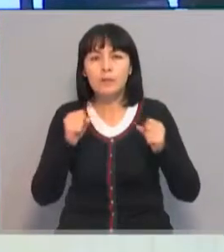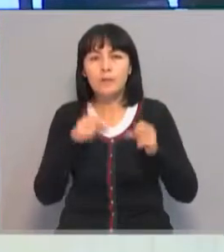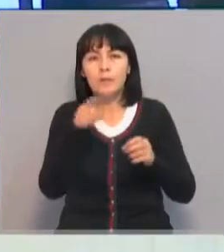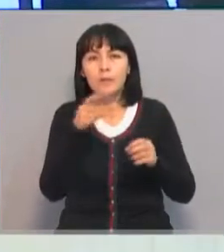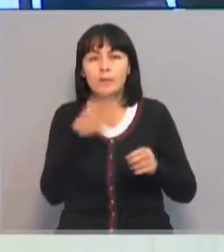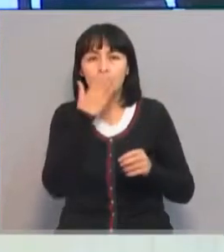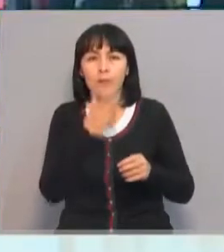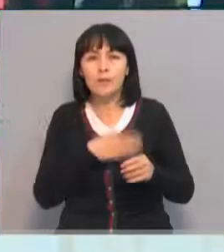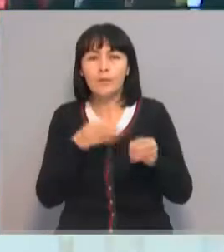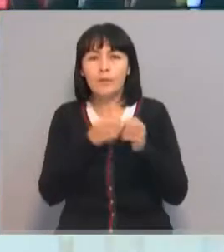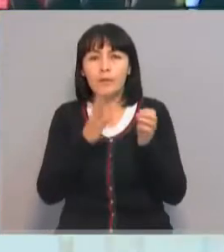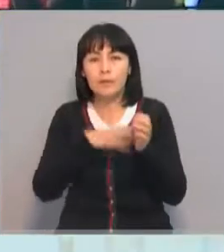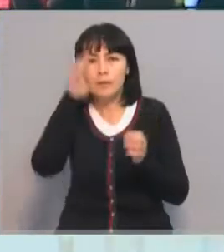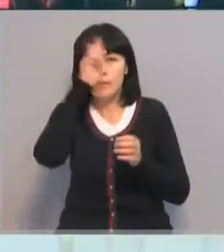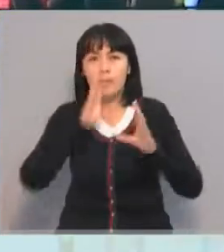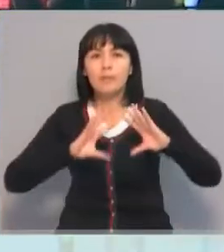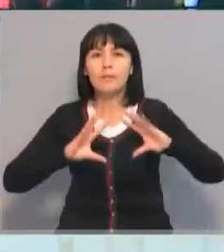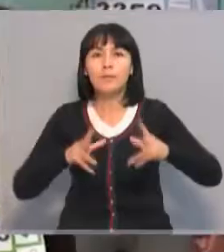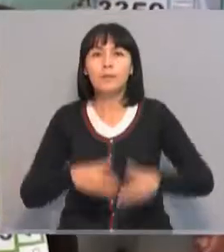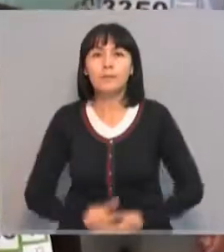из 19 стран мира.